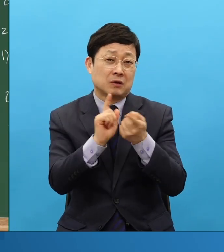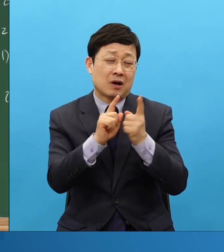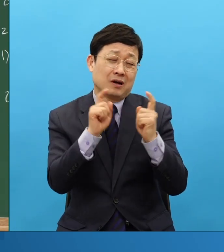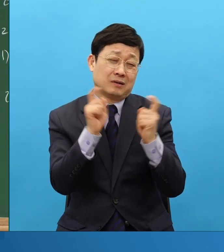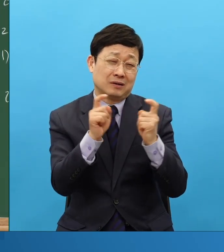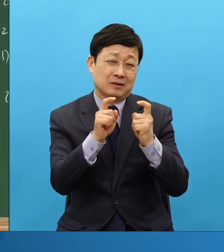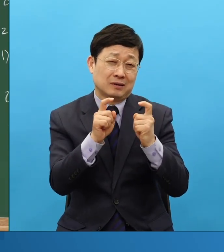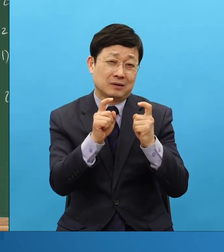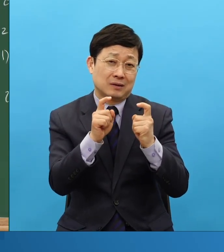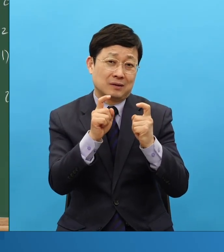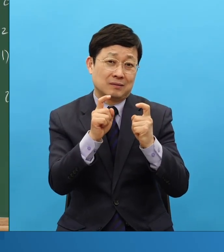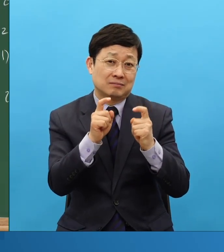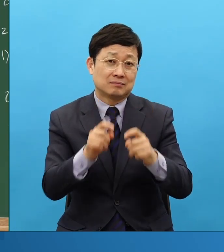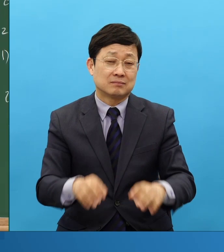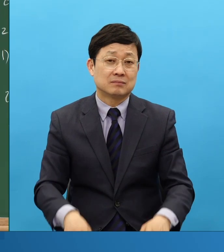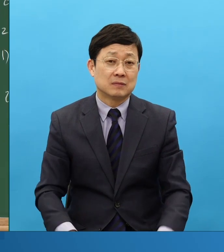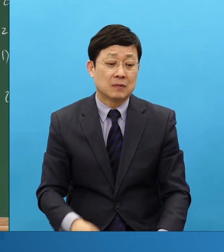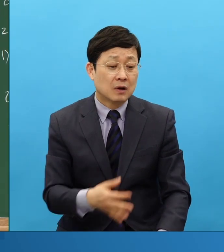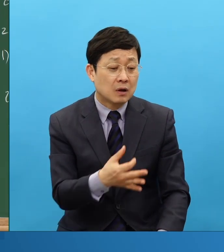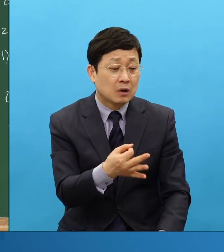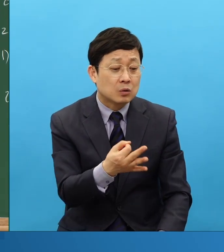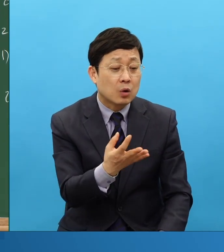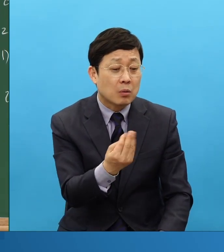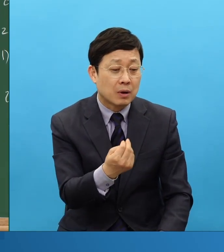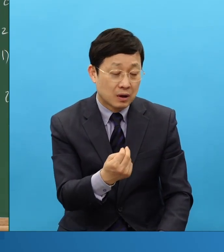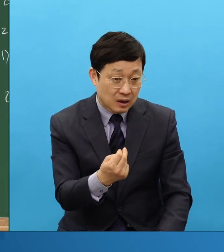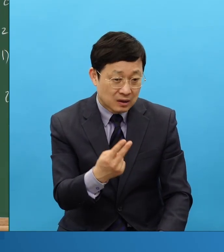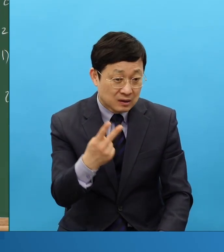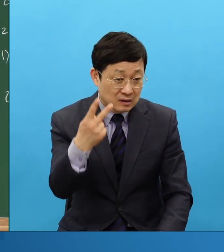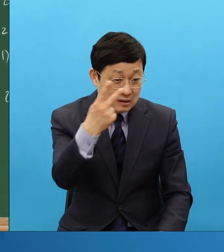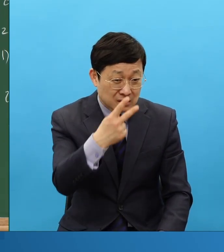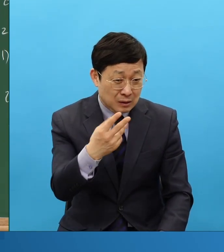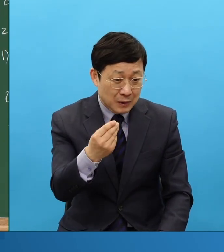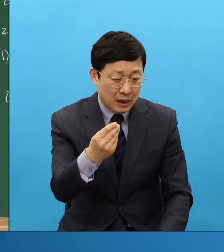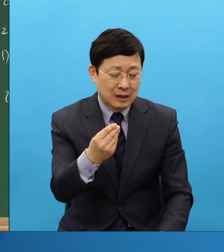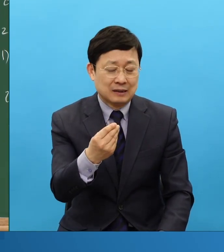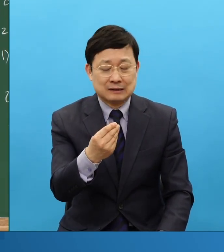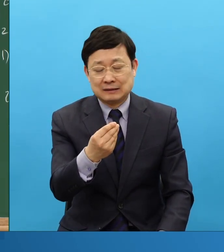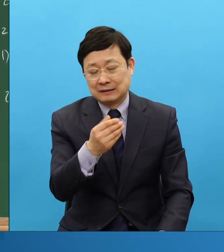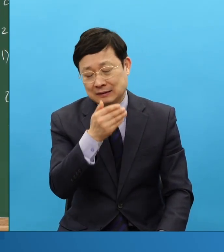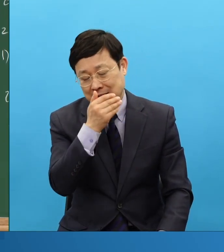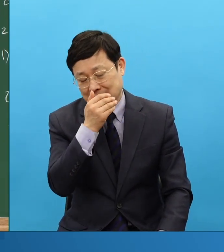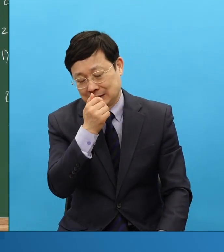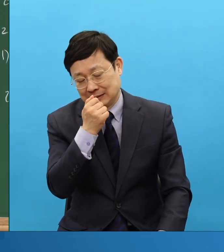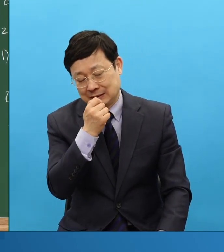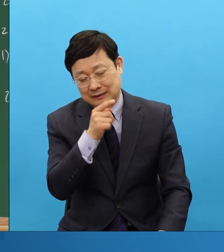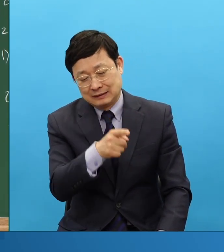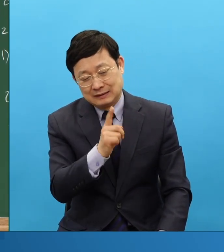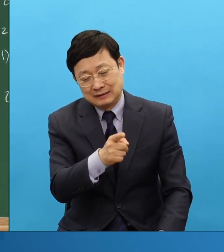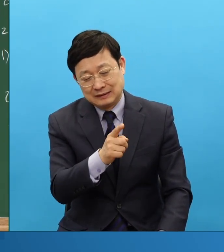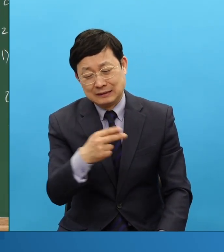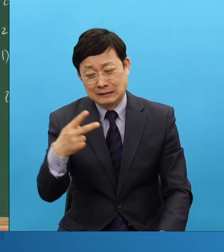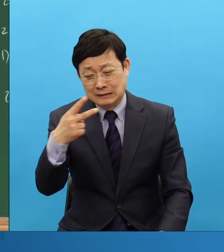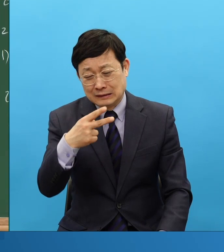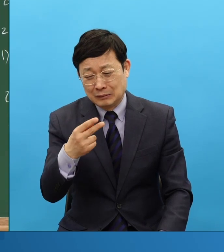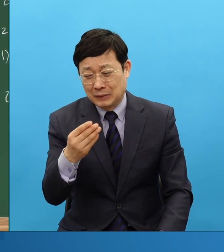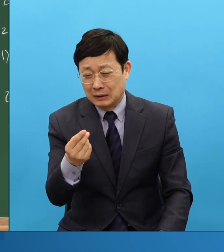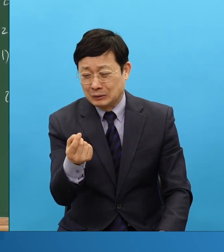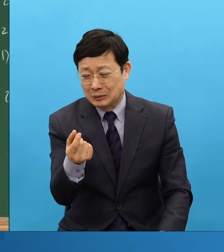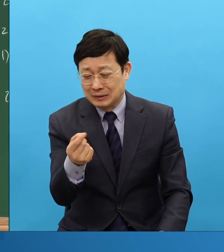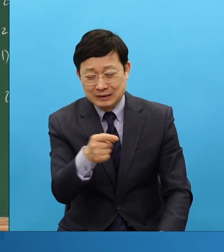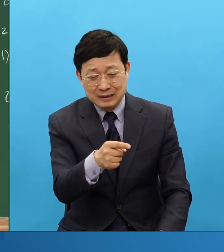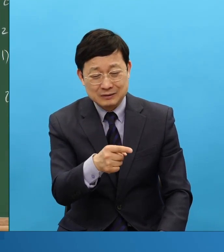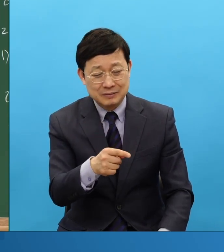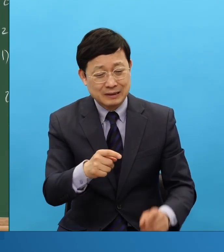wealth. 그리고 알고 봤더니 얼마냐? 2천만 원 가지고. And then I asked them, well, how much are you supposed to fight about? And they're fighting over